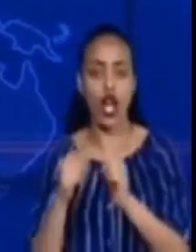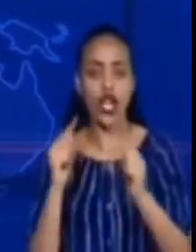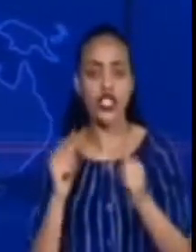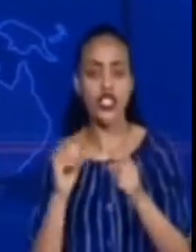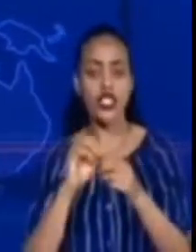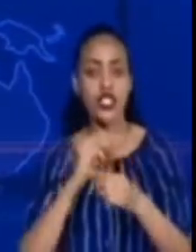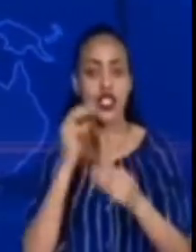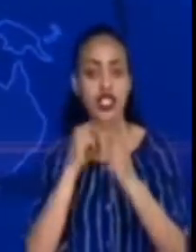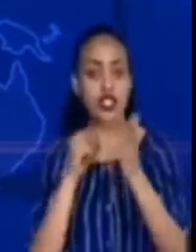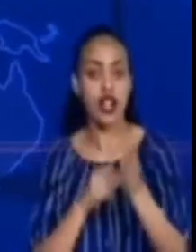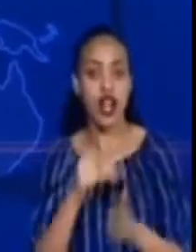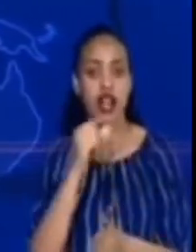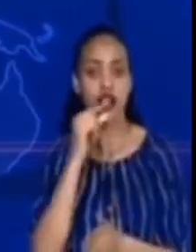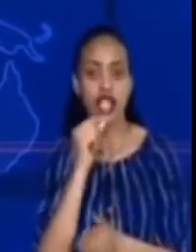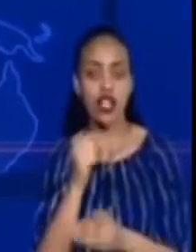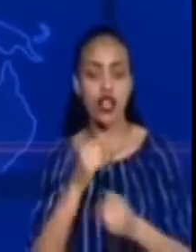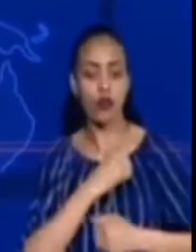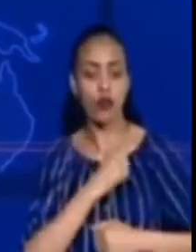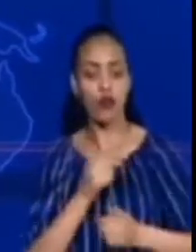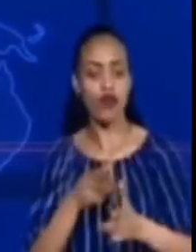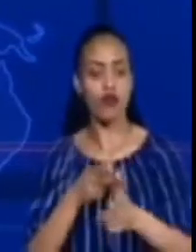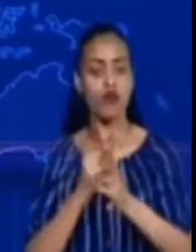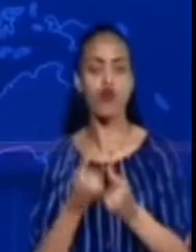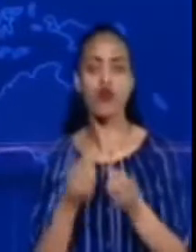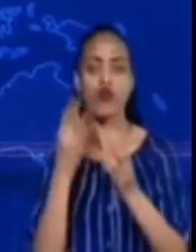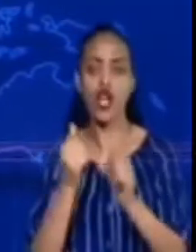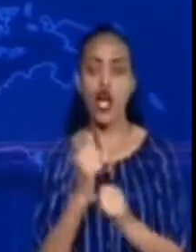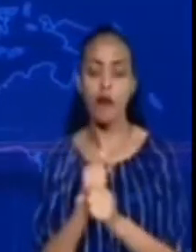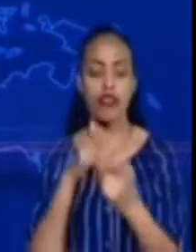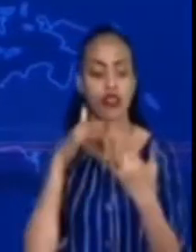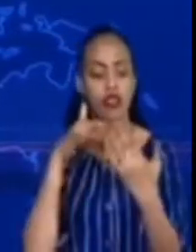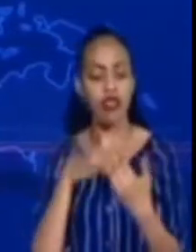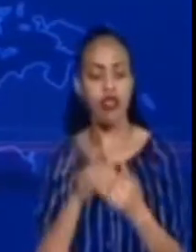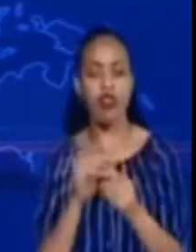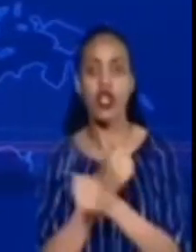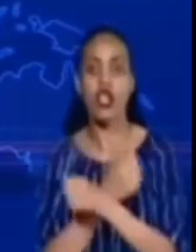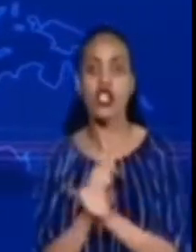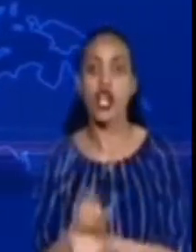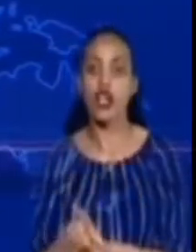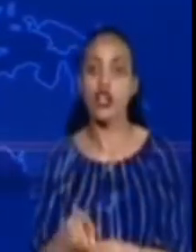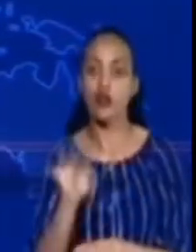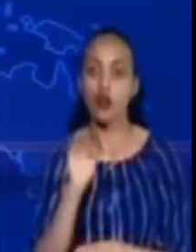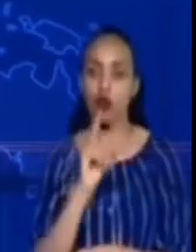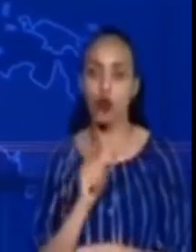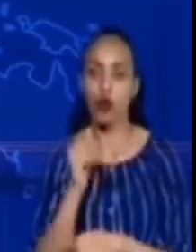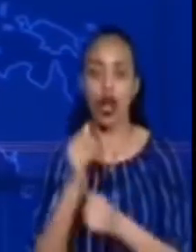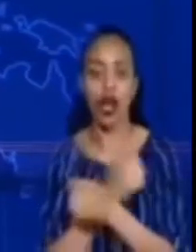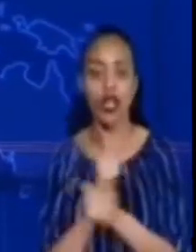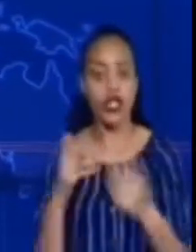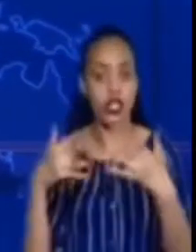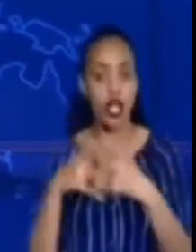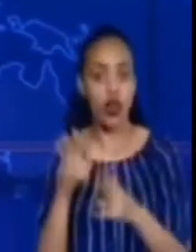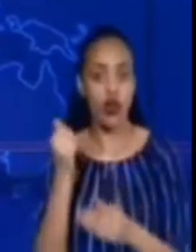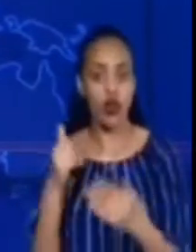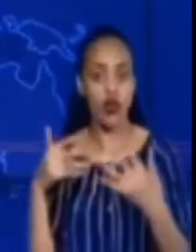የተመሰረተችው በወታደር ነው። ከኩኒ ሀለ ሊን ተመልከቱ። ገመቱ ፊ ከበጀ ሳል